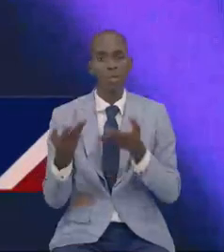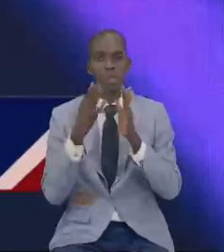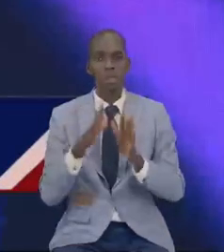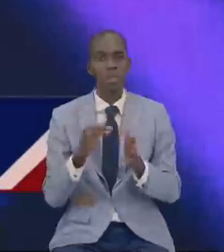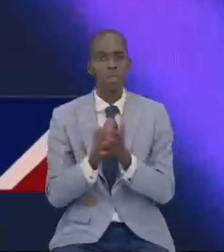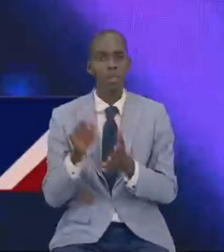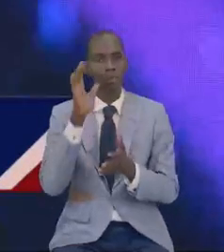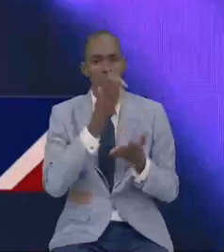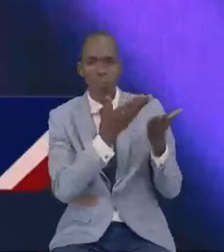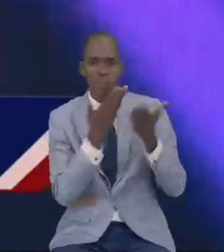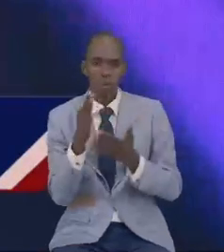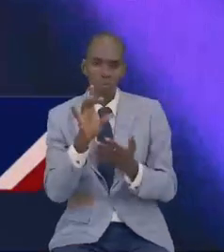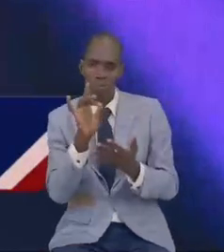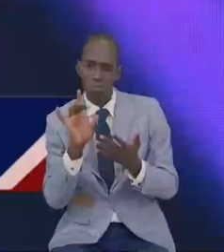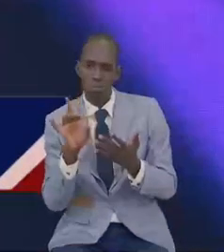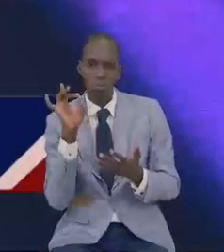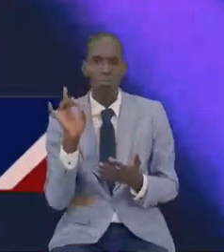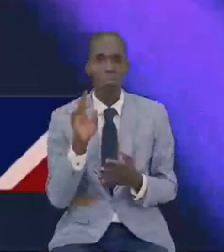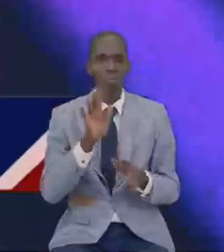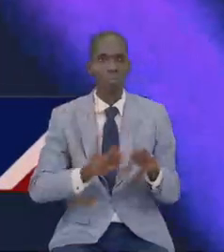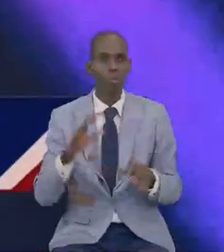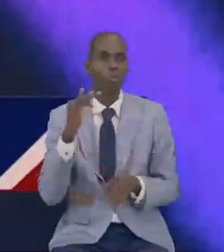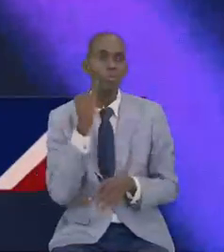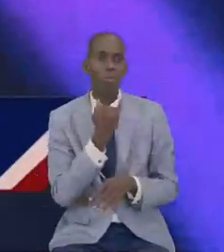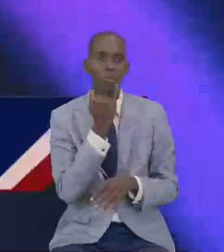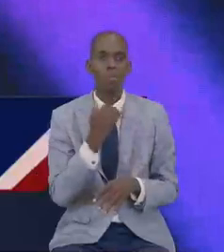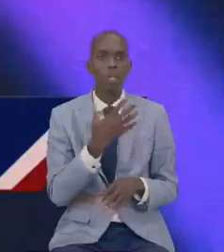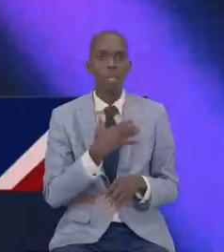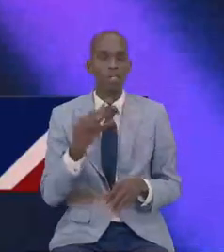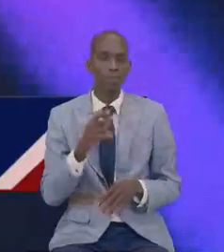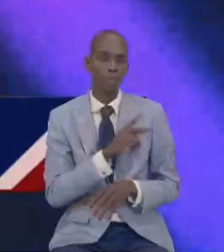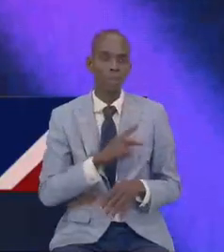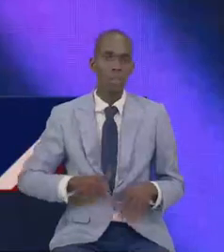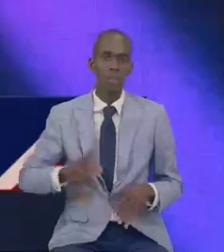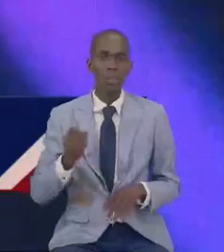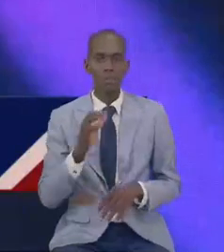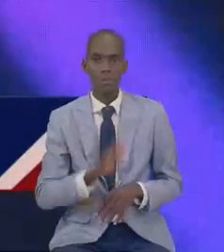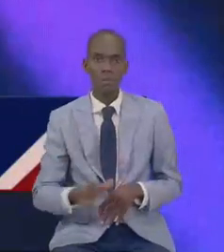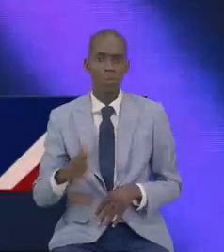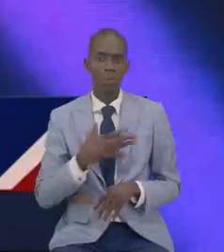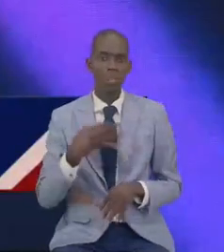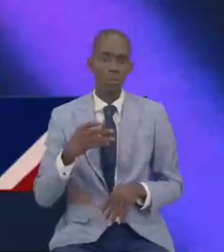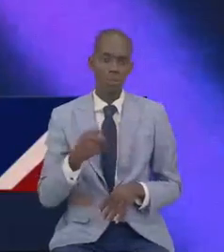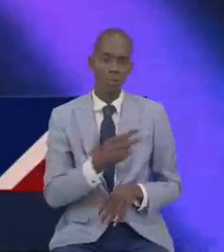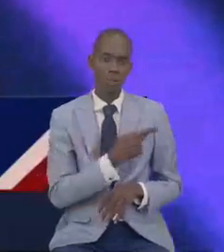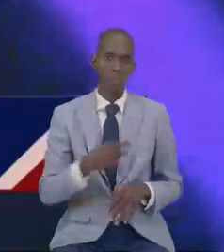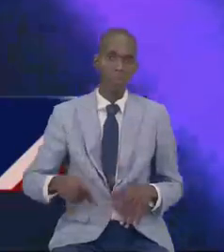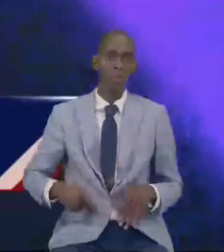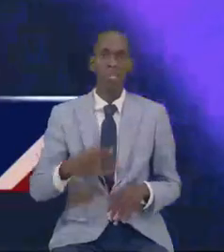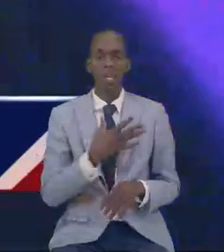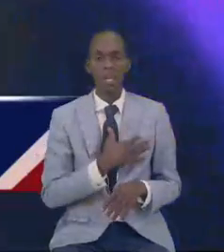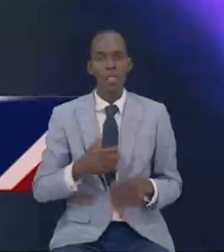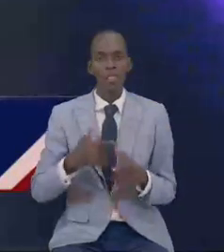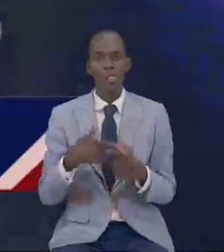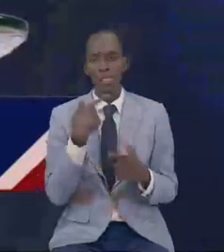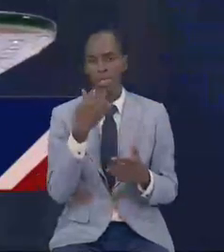eunuques, d'amener quelques-uns des enfants d'Israël de race royale ou de famille noble. Le